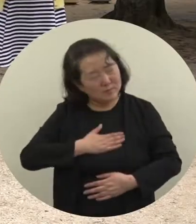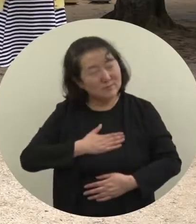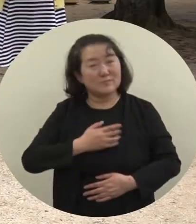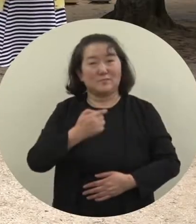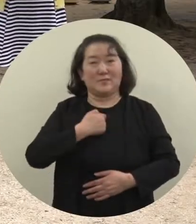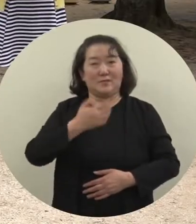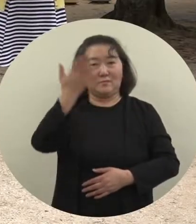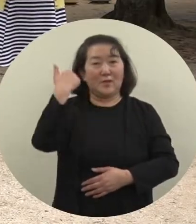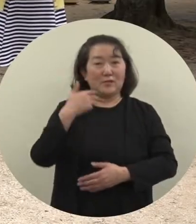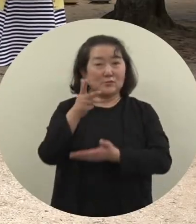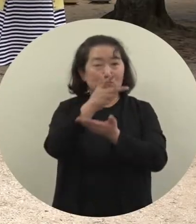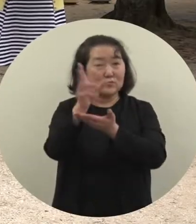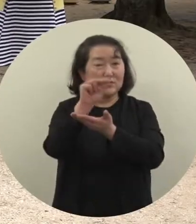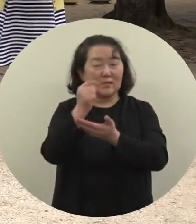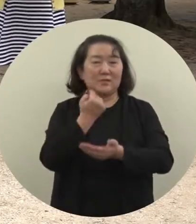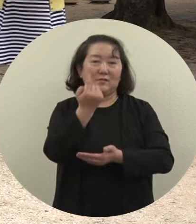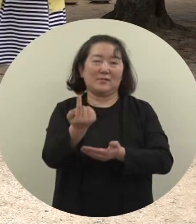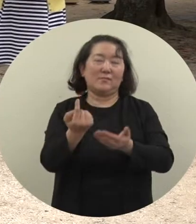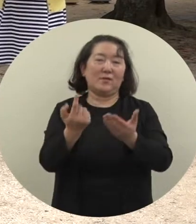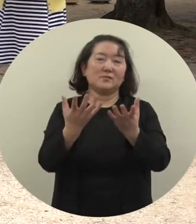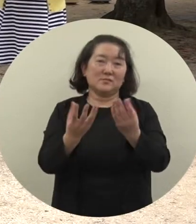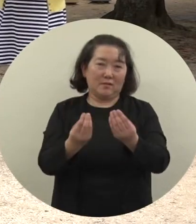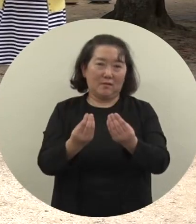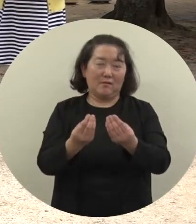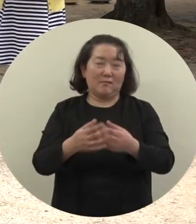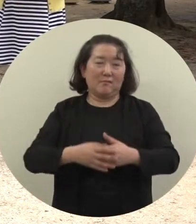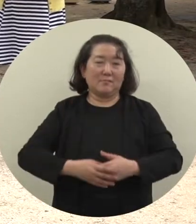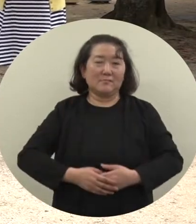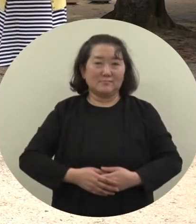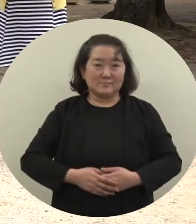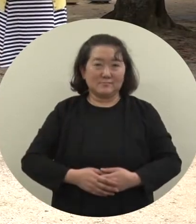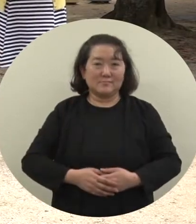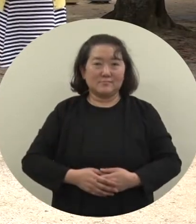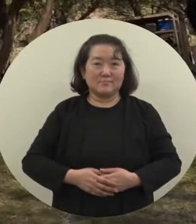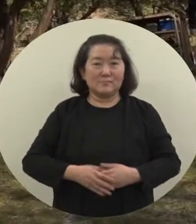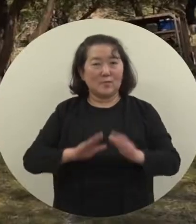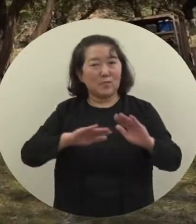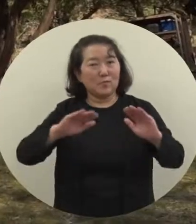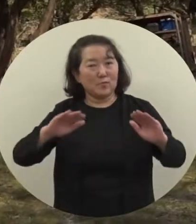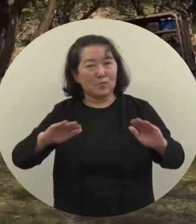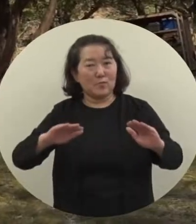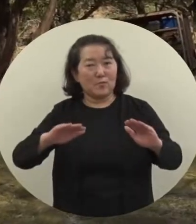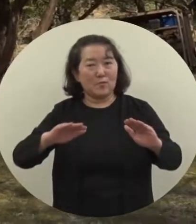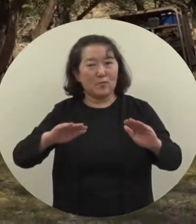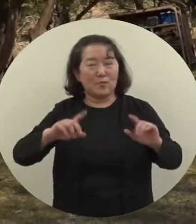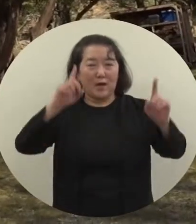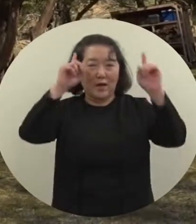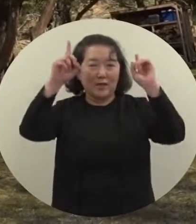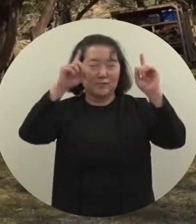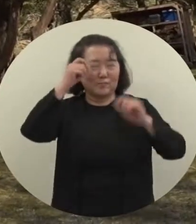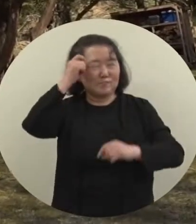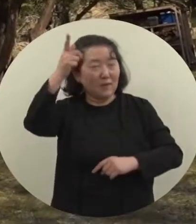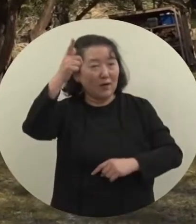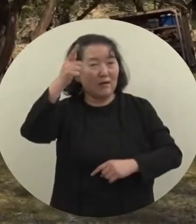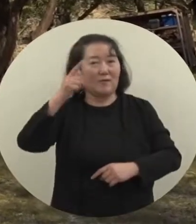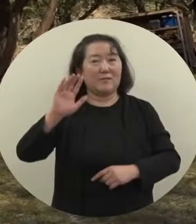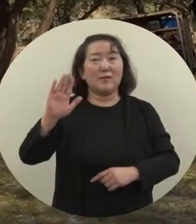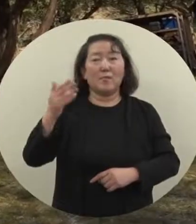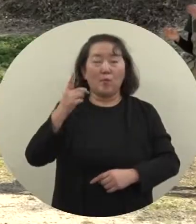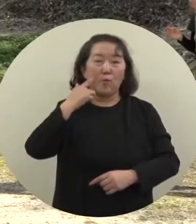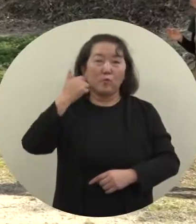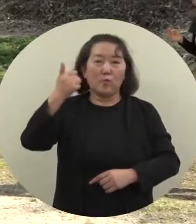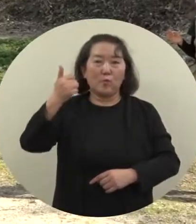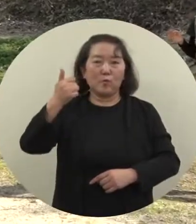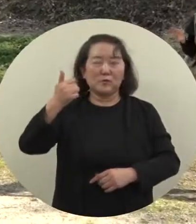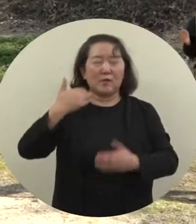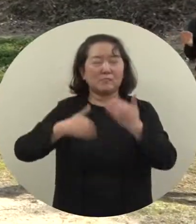ています。私以前取材で伺わせていただいたことがあるんですが、子どもたちはもちろん遊びの天才ですけど、お父さ